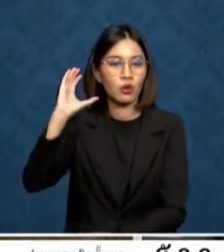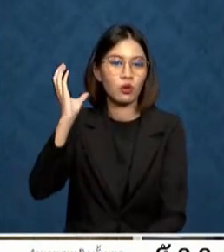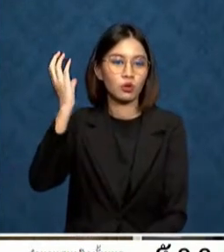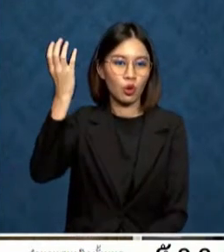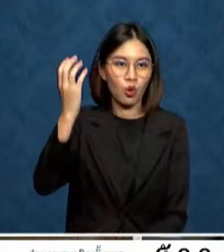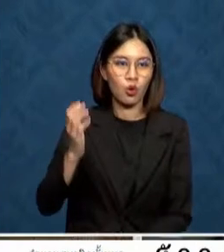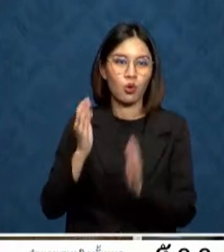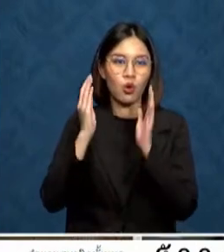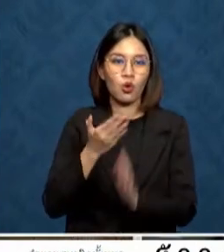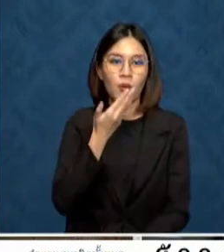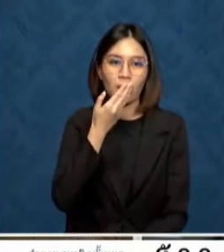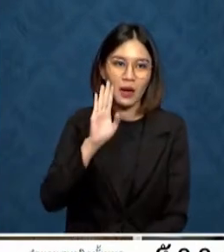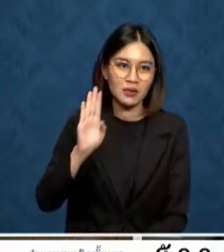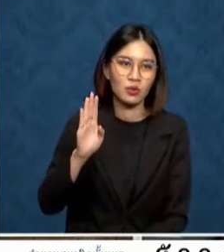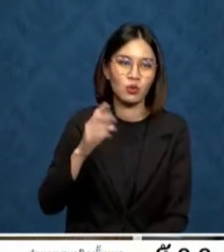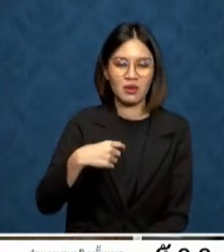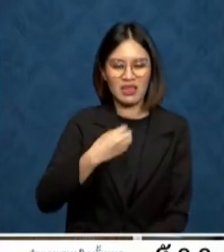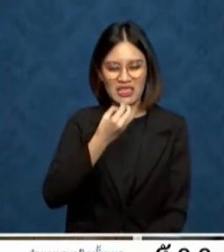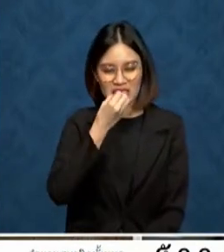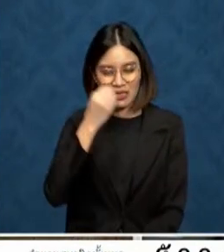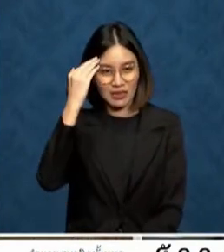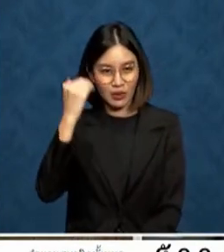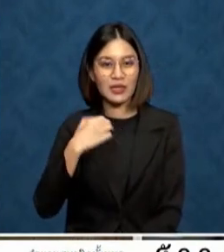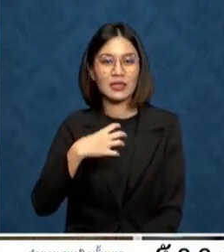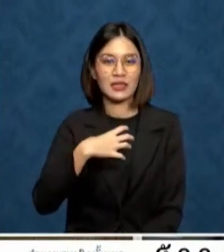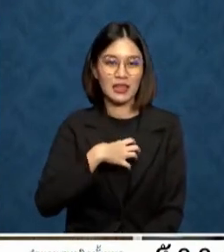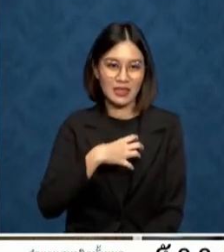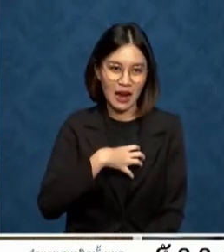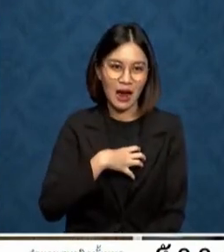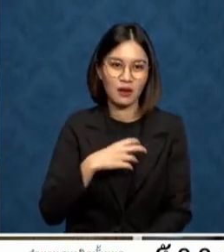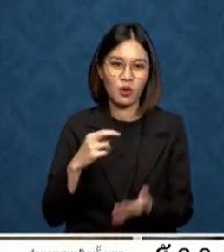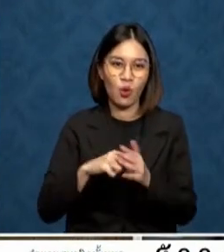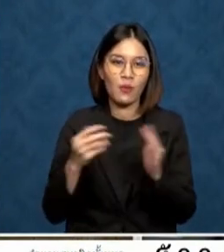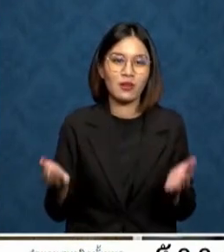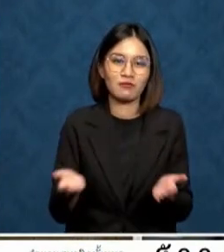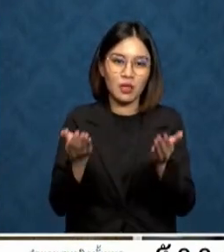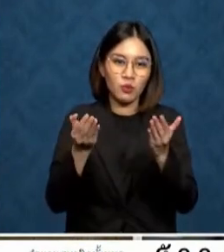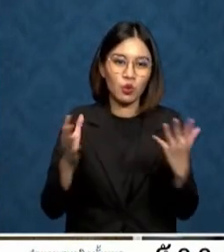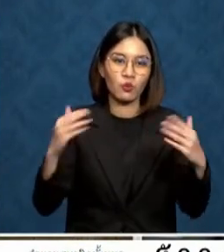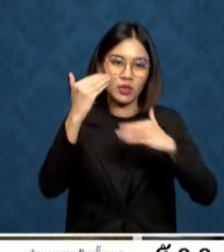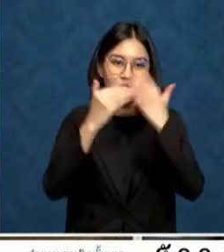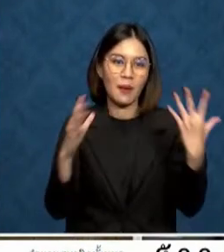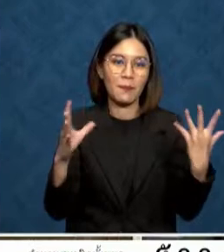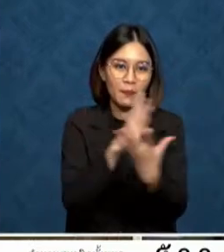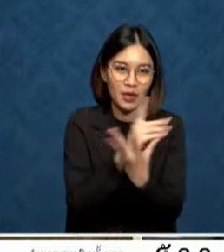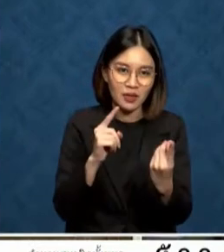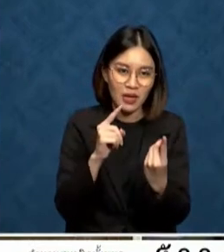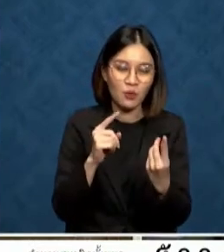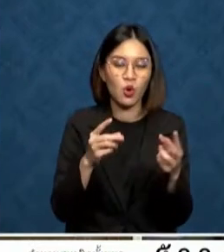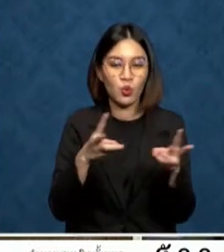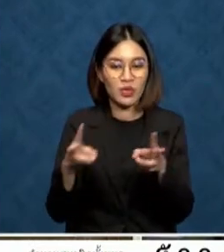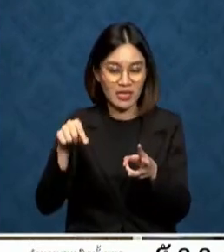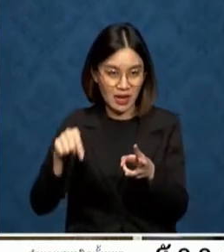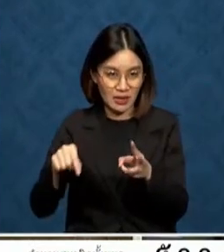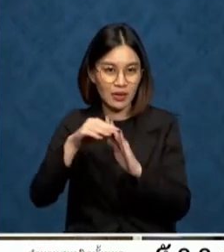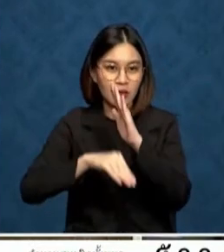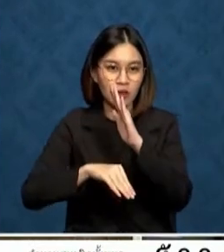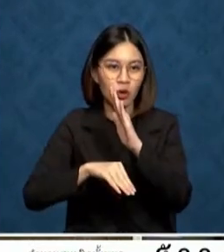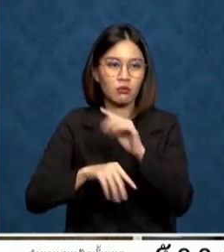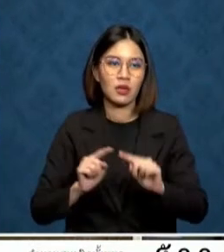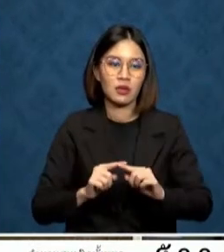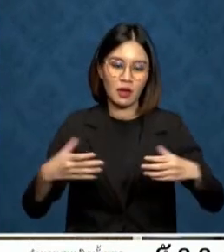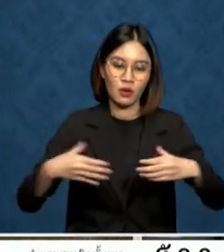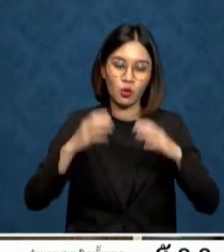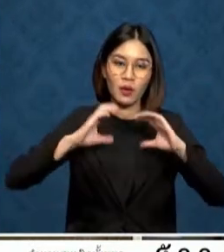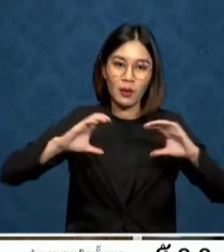คนบราซิลอยู่บราซิลอยากกินอาหารเกาหลีแบบเยครับเนี่ยคือ Soft Powerนี่คือสิ่งที่เขาทำเใช้ Contentตรงนี้ในการทำแต่สิ่งที่รัฐบาล